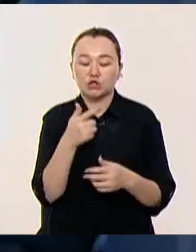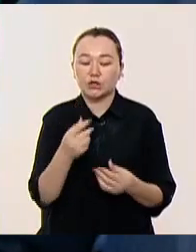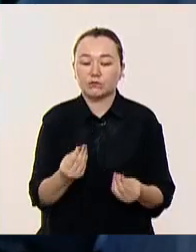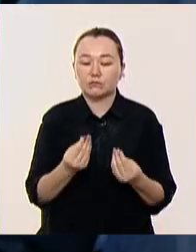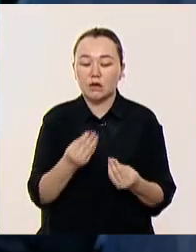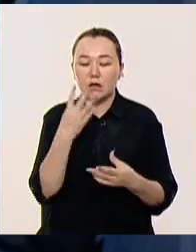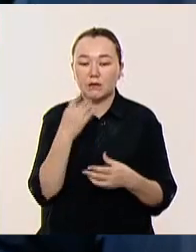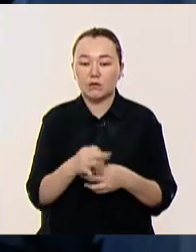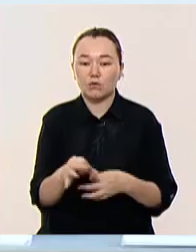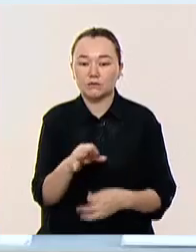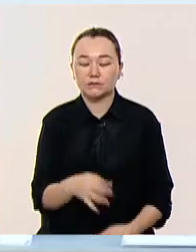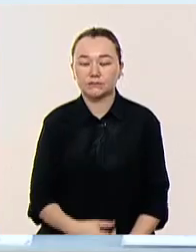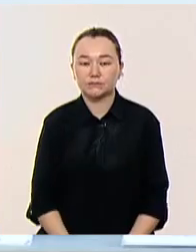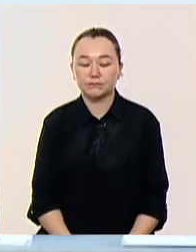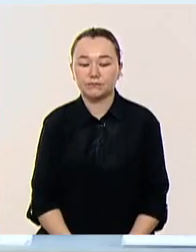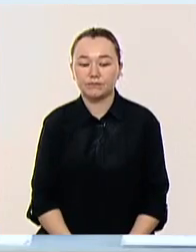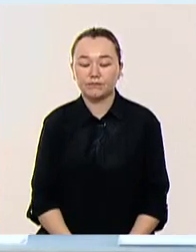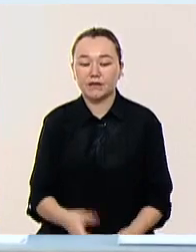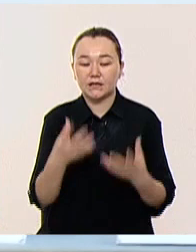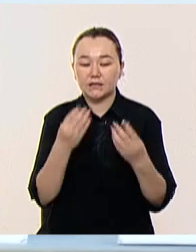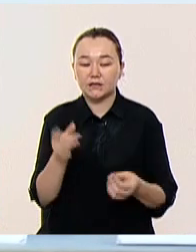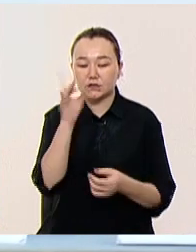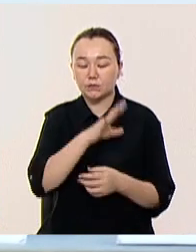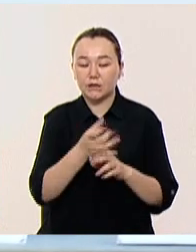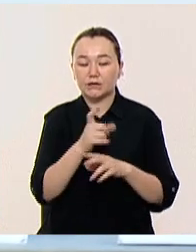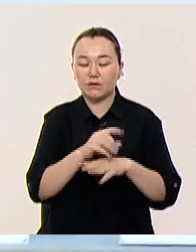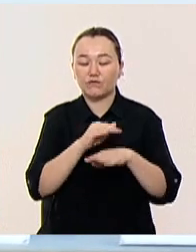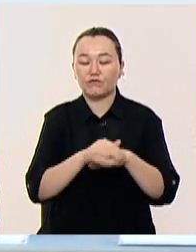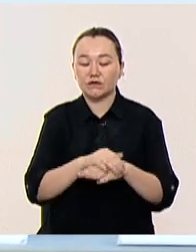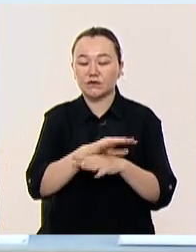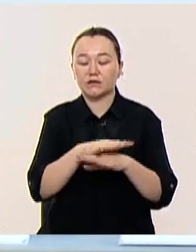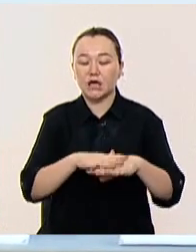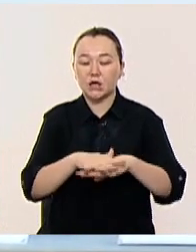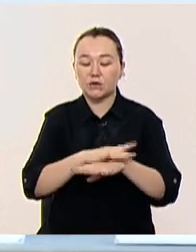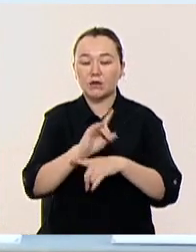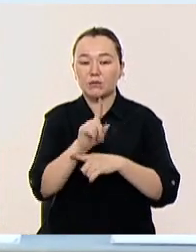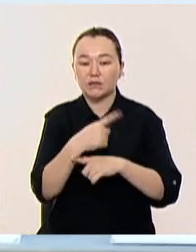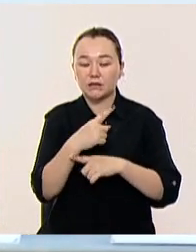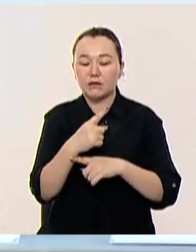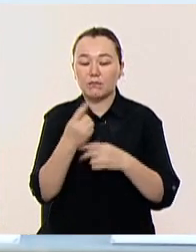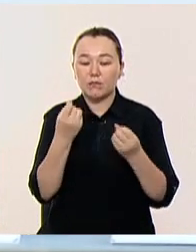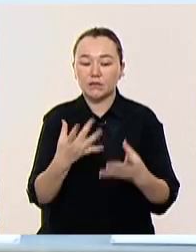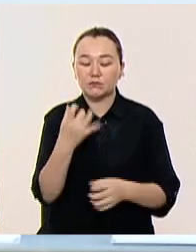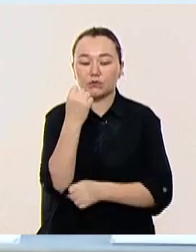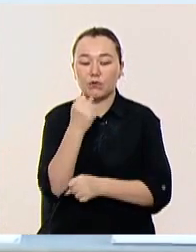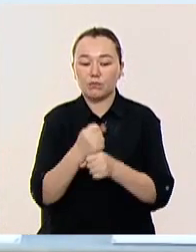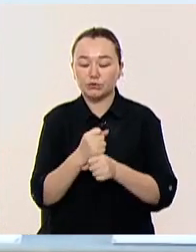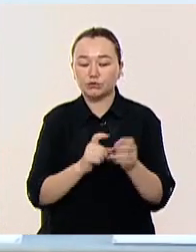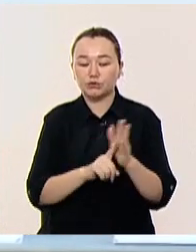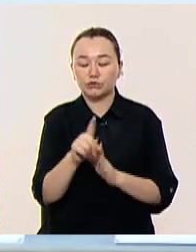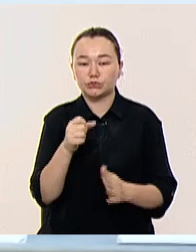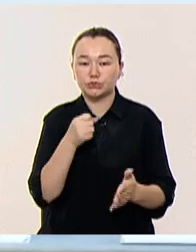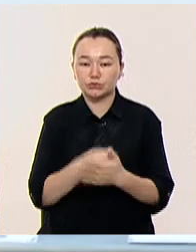Алматинской области. День республики – это фактор объединения всего населения, начиная от простого рабочего до